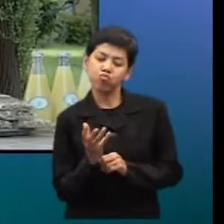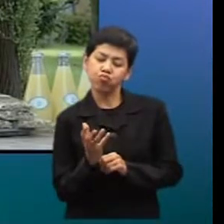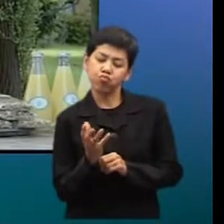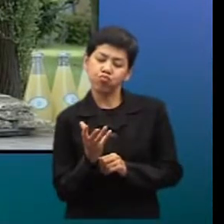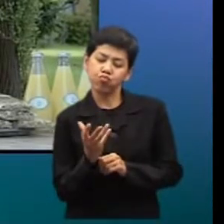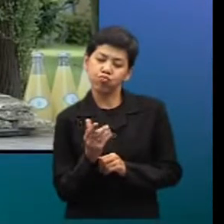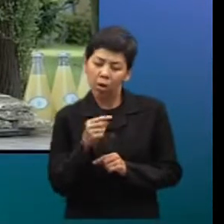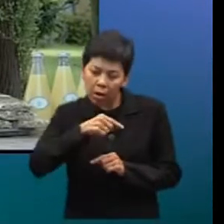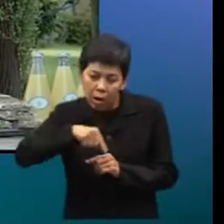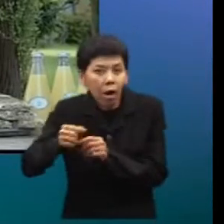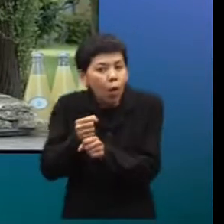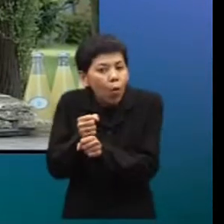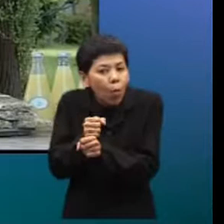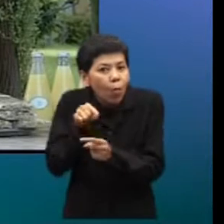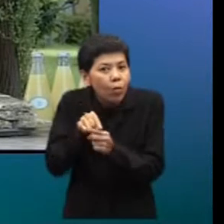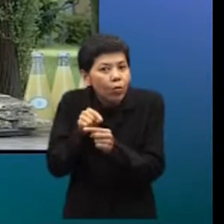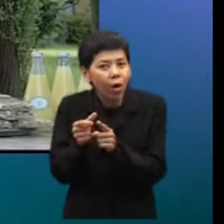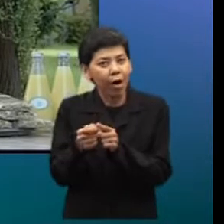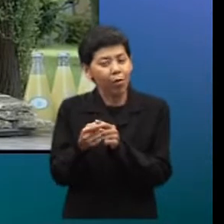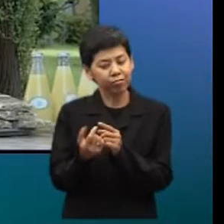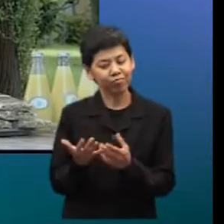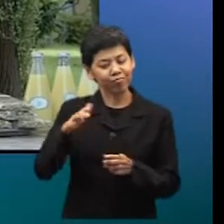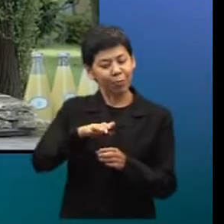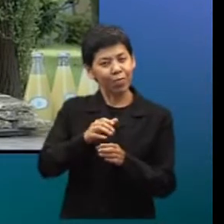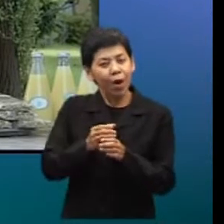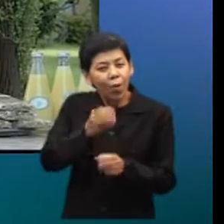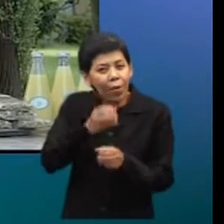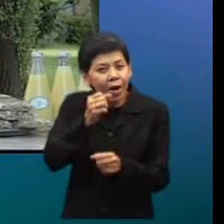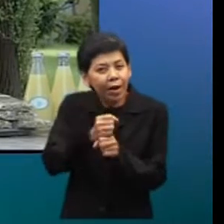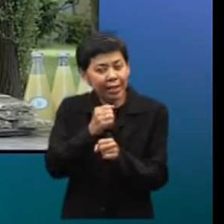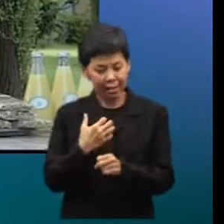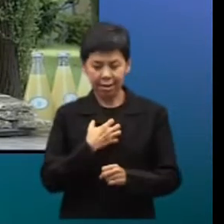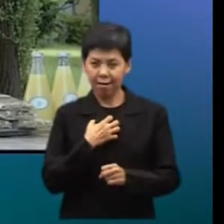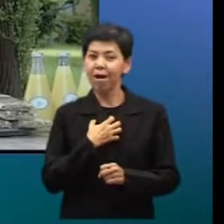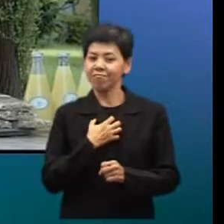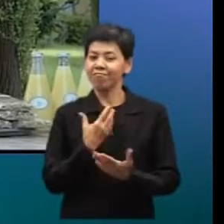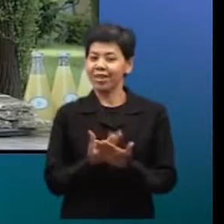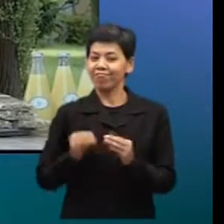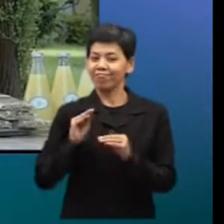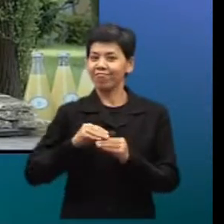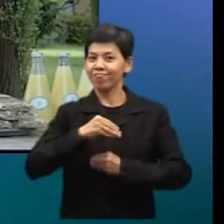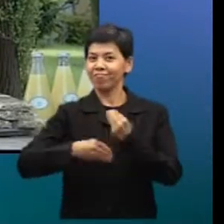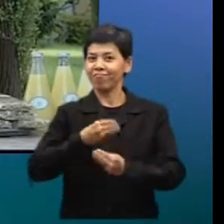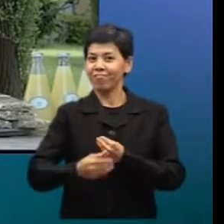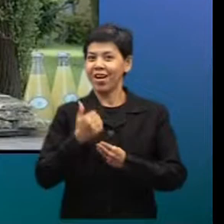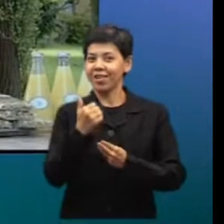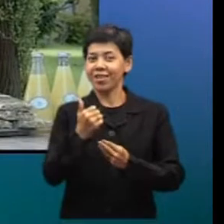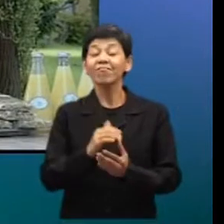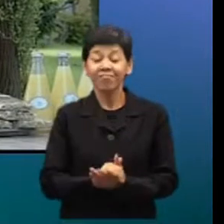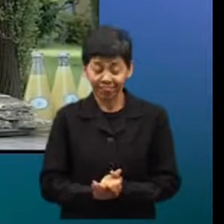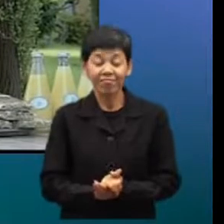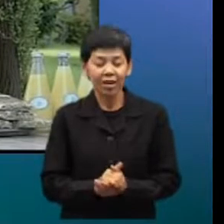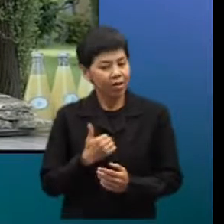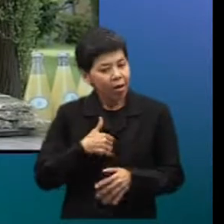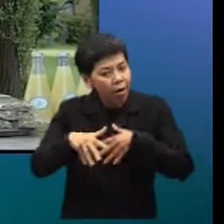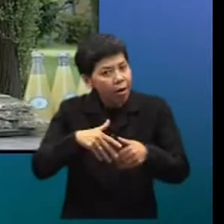คั้นเฉพาะตัวน้ำนมออกมานะคะแล้วบรรจุขวดเพื่อตรงนี้ที่ทำมาเพื่อสร้างมูลค่าเพิ่มนะคะแล้วก็ได้รับการต